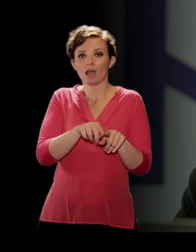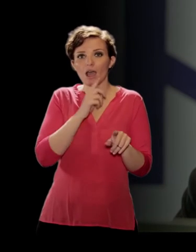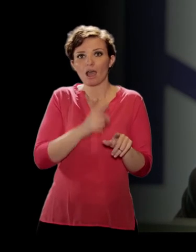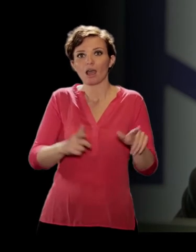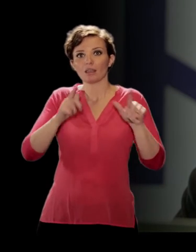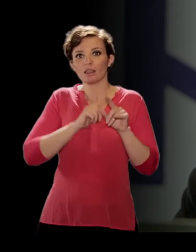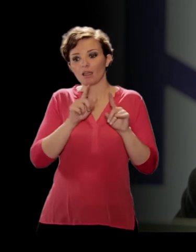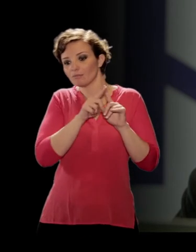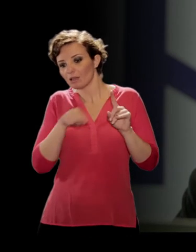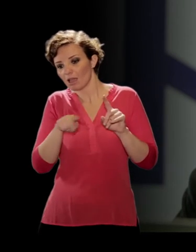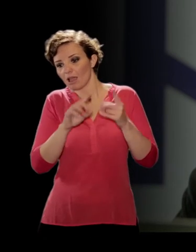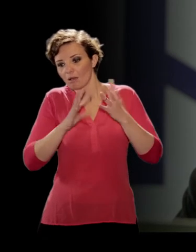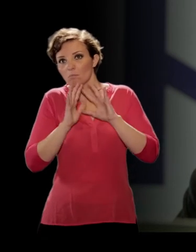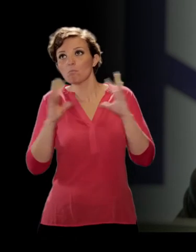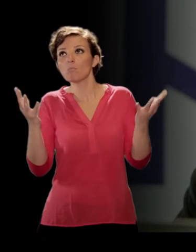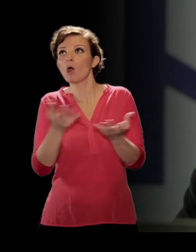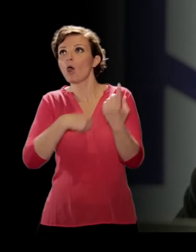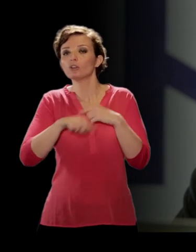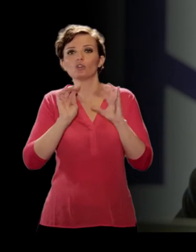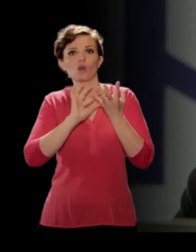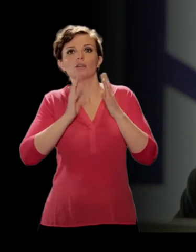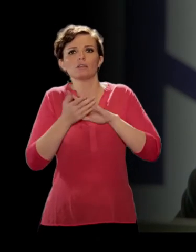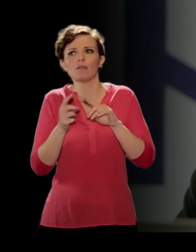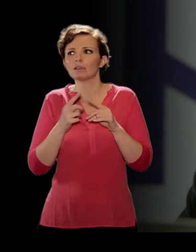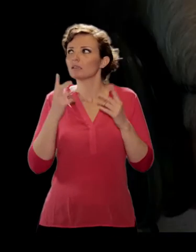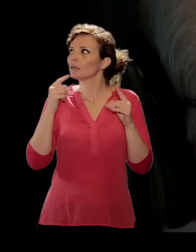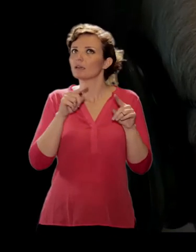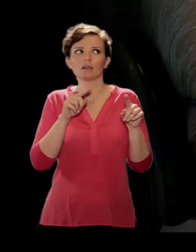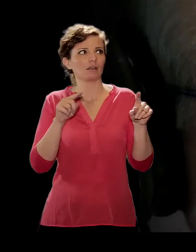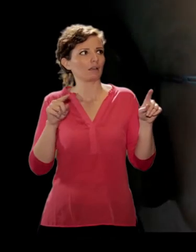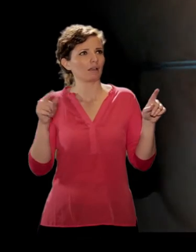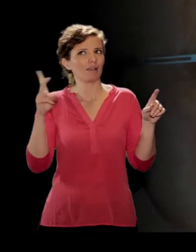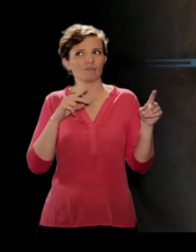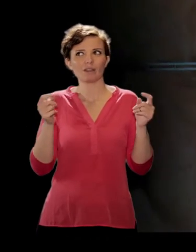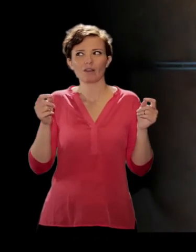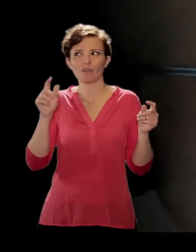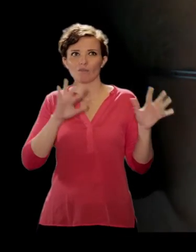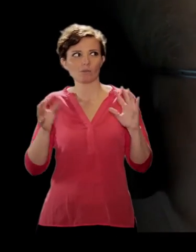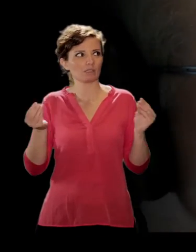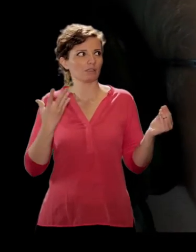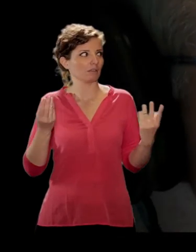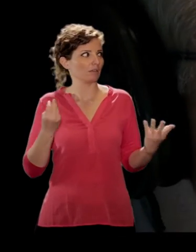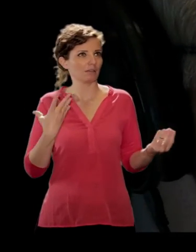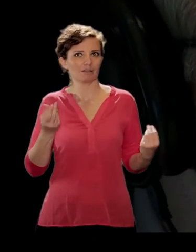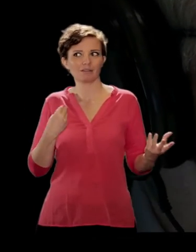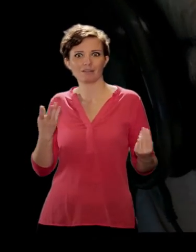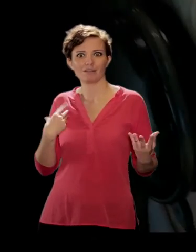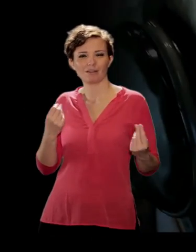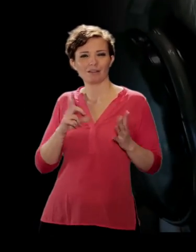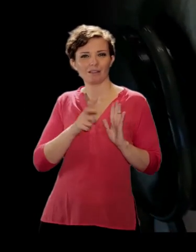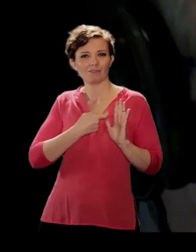un mondo in cui l'ambiente che ci circonda non solo ci fornisce continuamente informazioni, ma ci consente